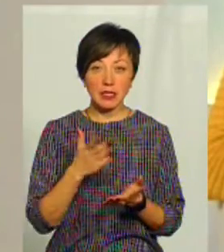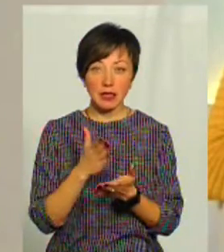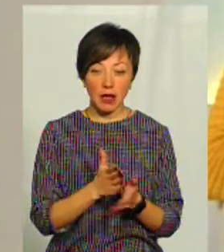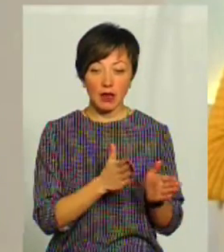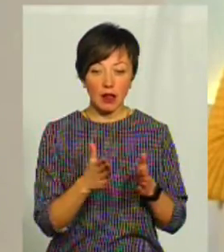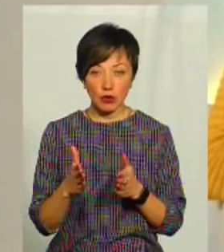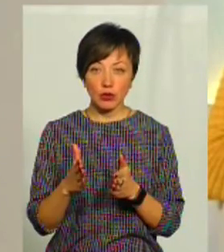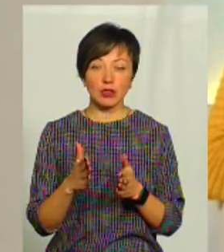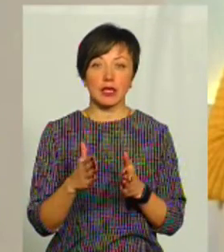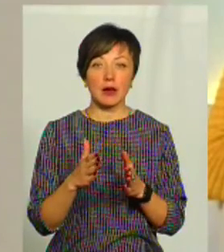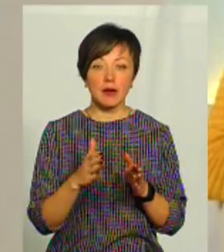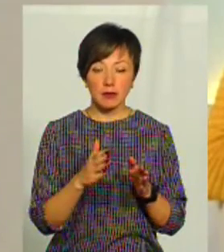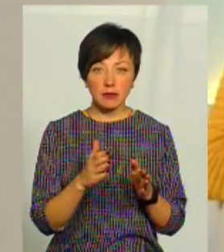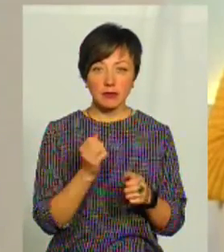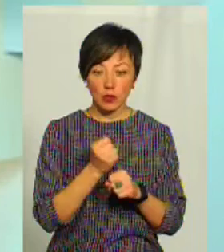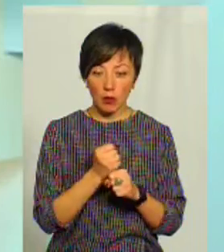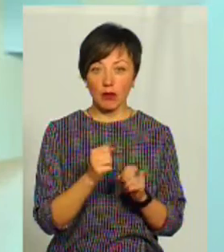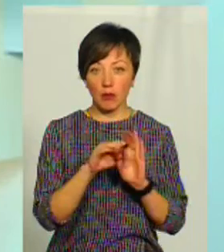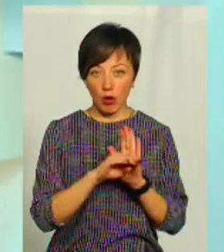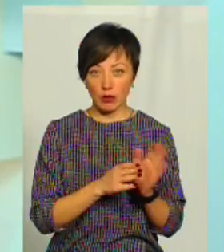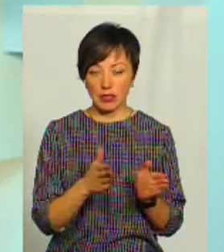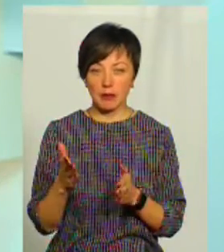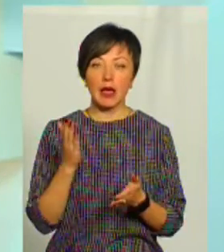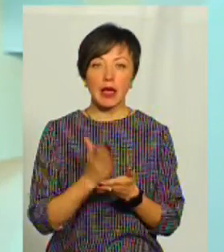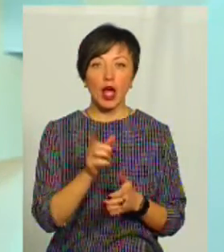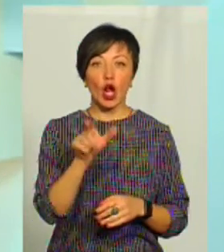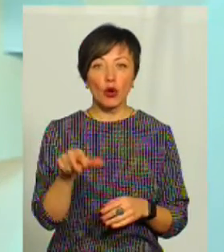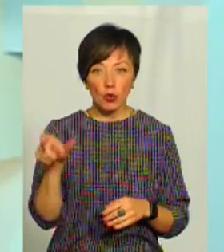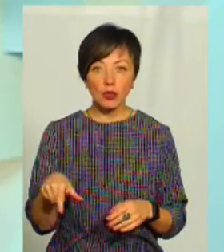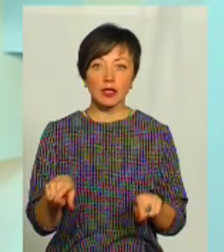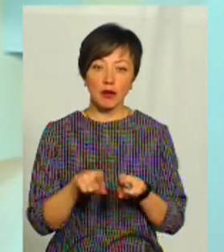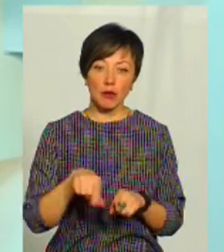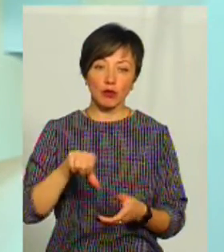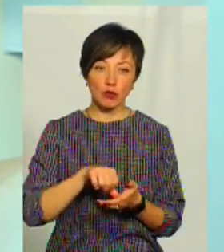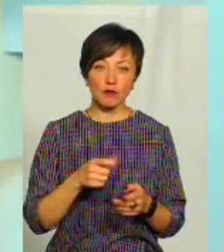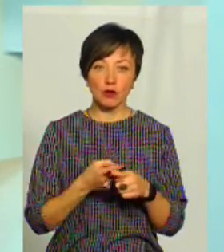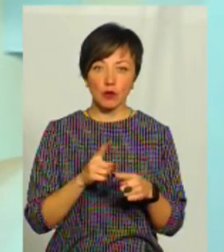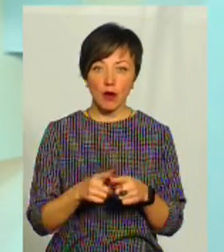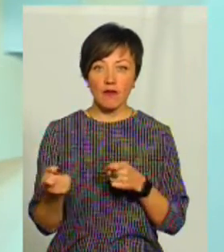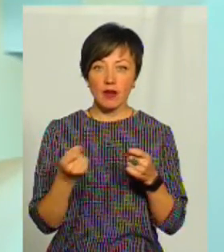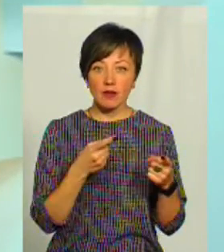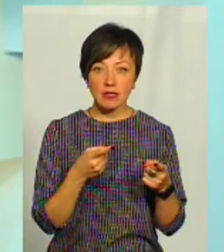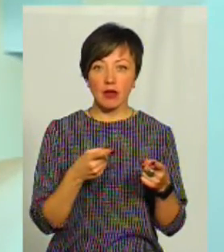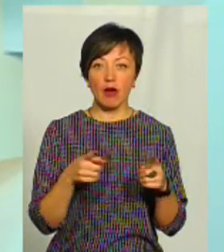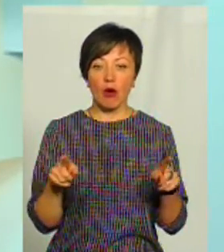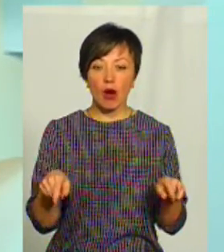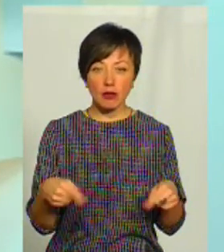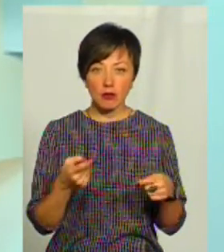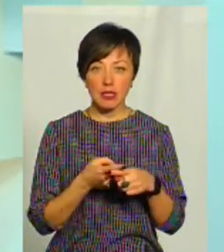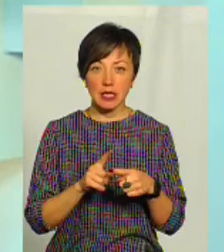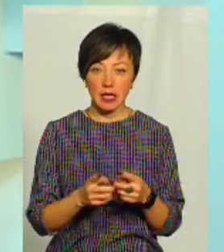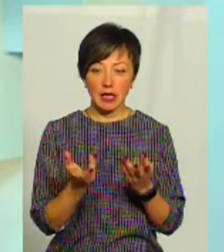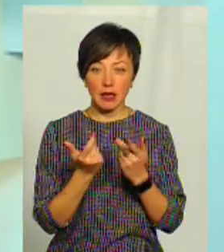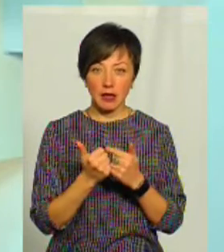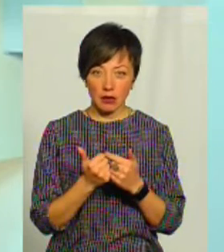є налагоджена система. І я впевнена в тому, що є люди, які теж би брали участь у вивезенні організованому